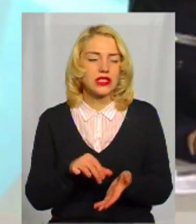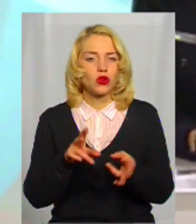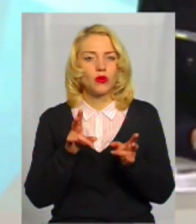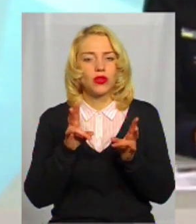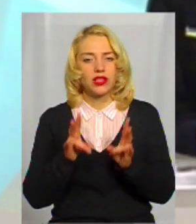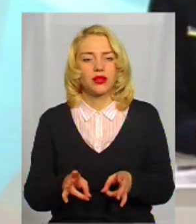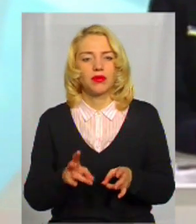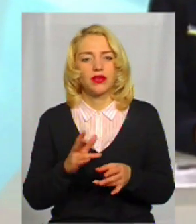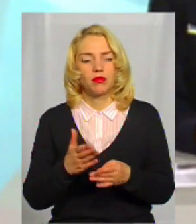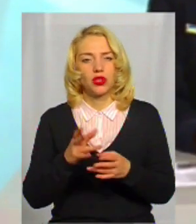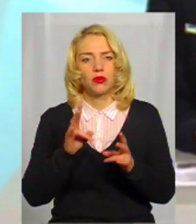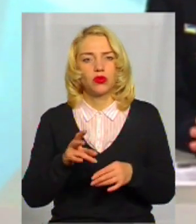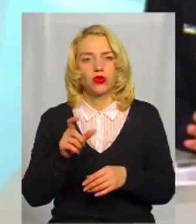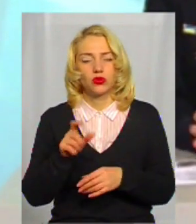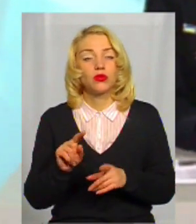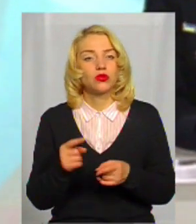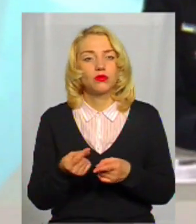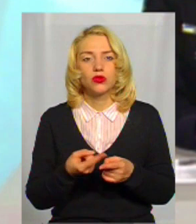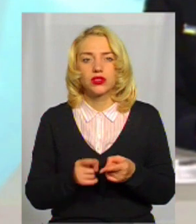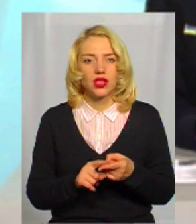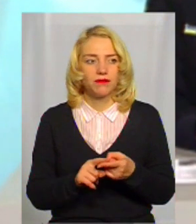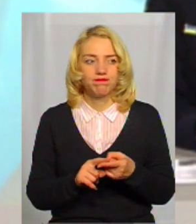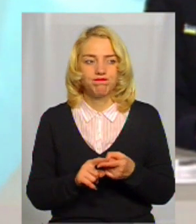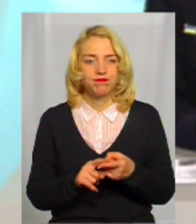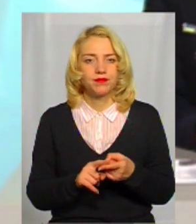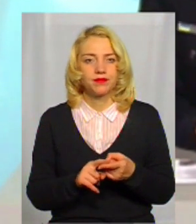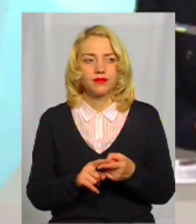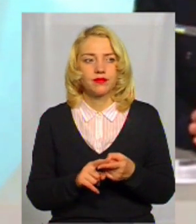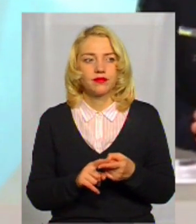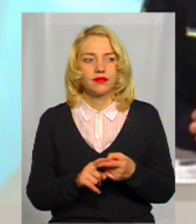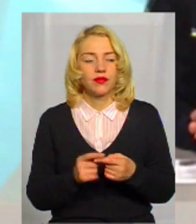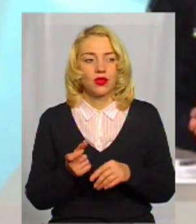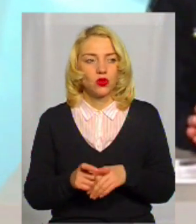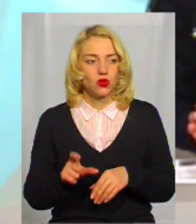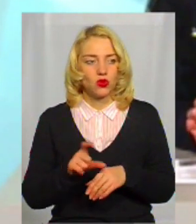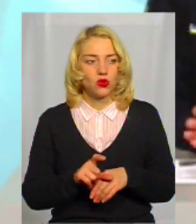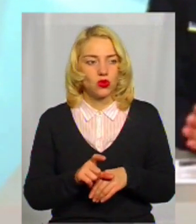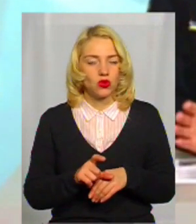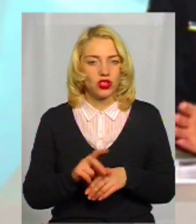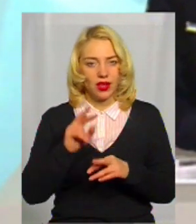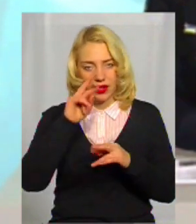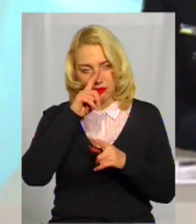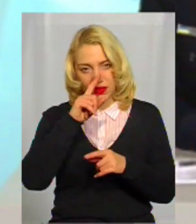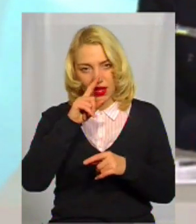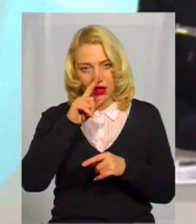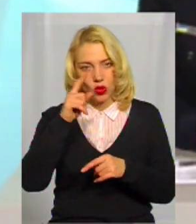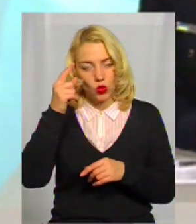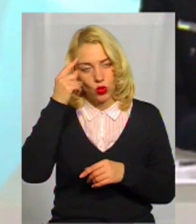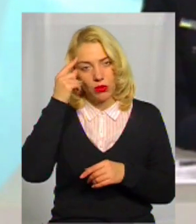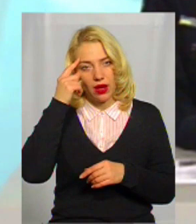потерпілою особою. Тому це, напевно, така дуже хибна думка. Да, дуже хибна